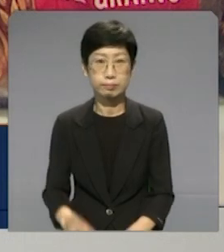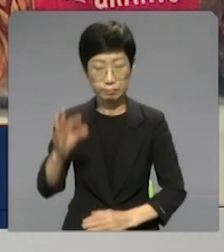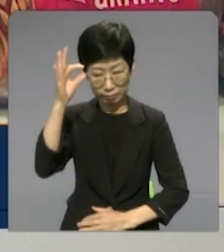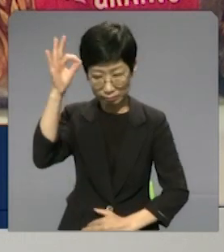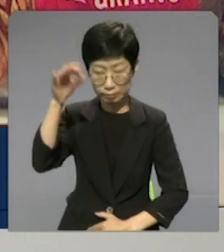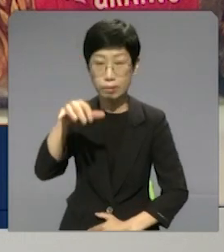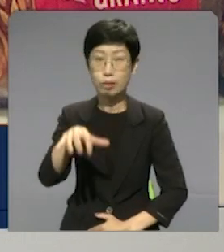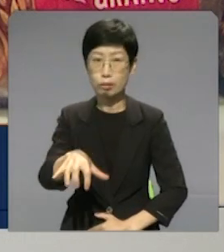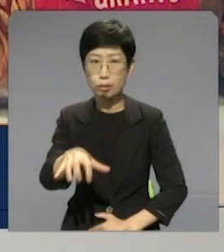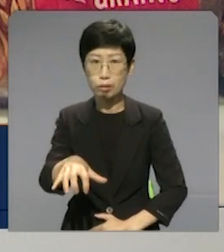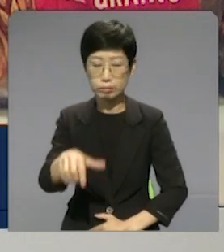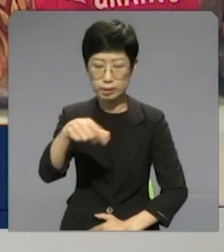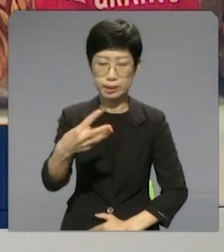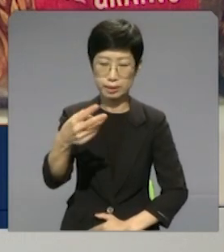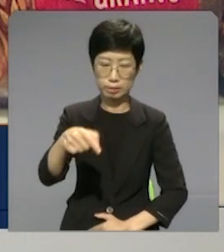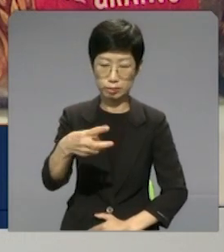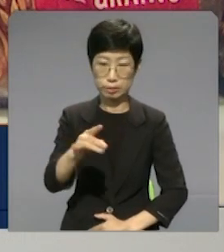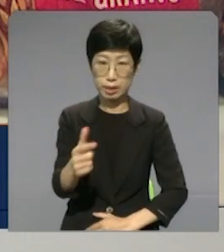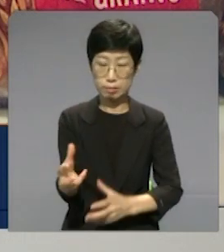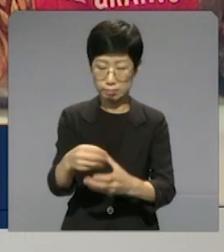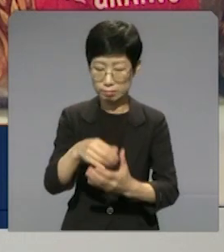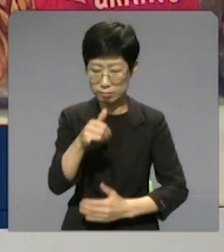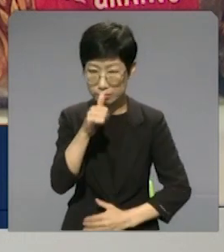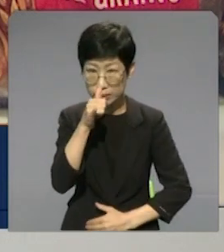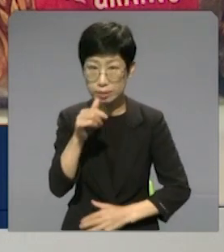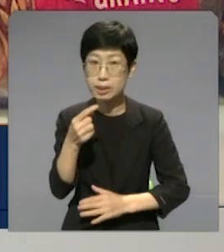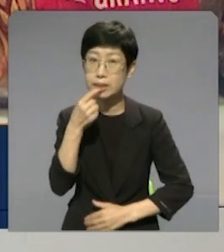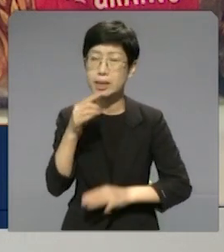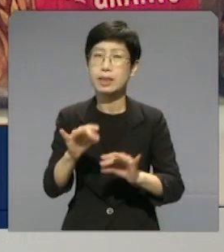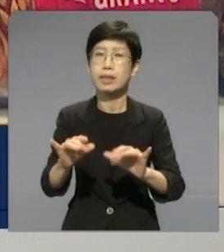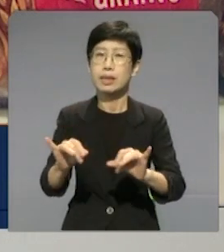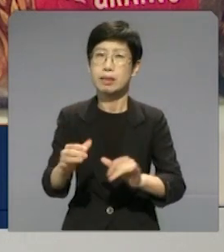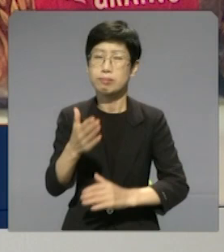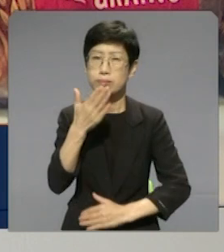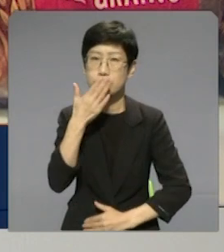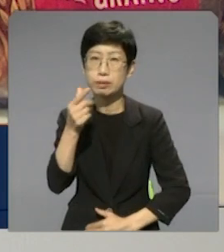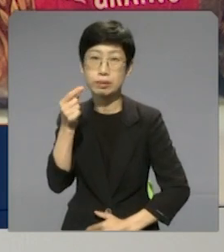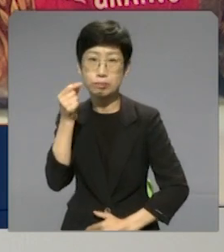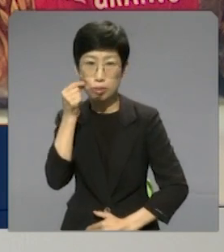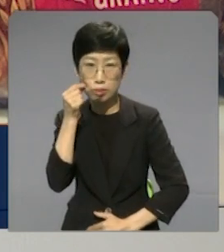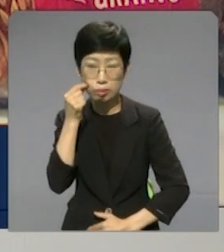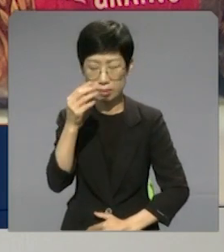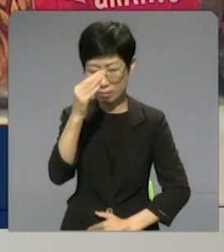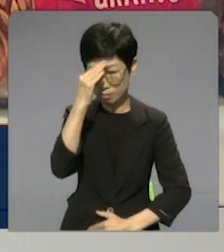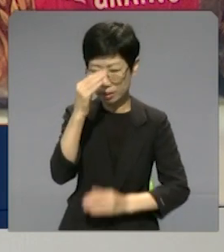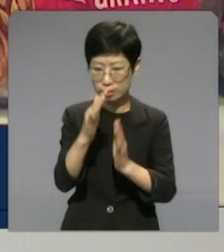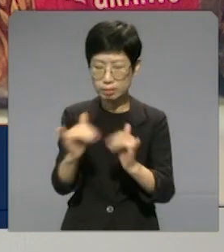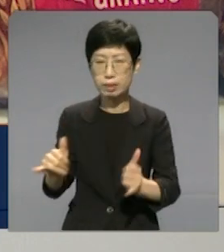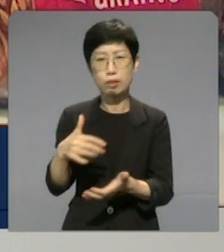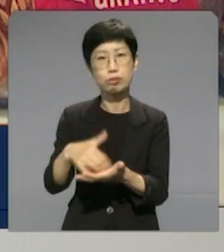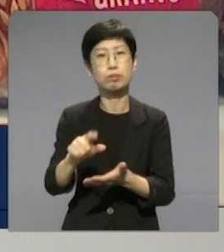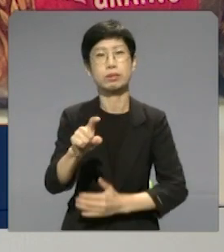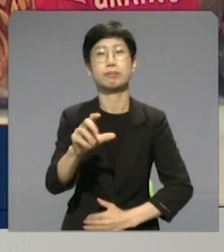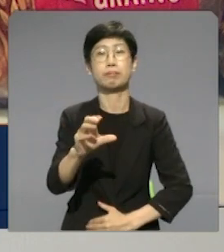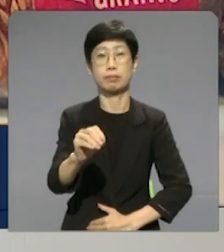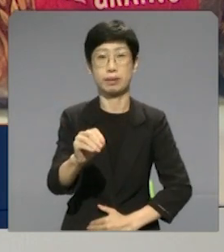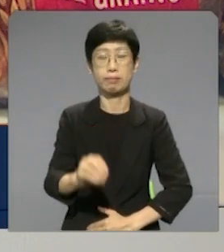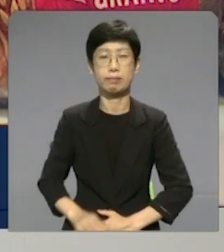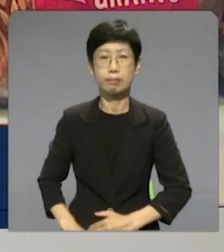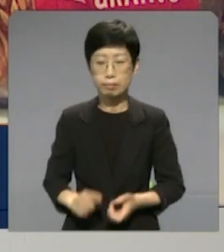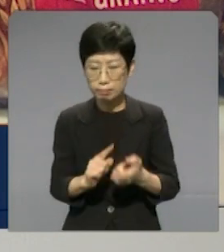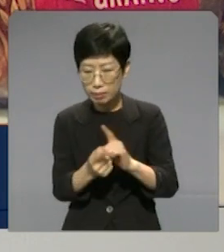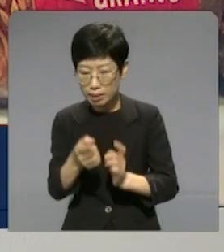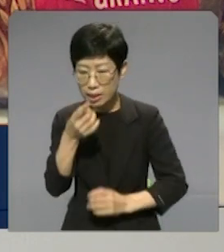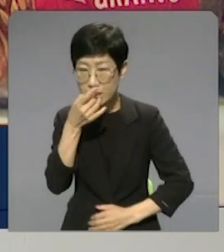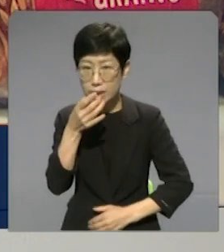튀니지에는 글루텐이 들어있는 밀가루를 섭취하지 못하는 셀리악병 환자가 10만명에 달합니다 대신